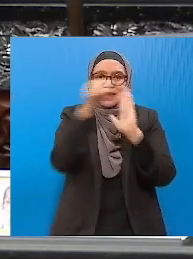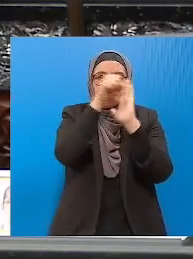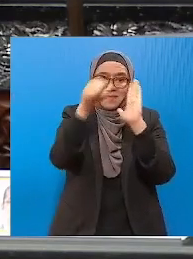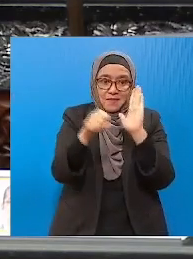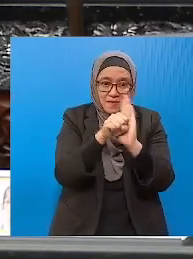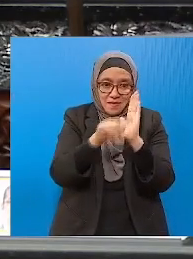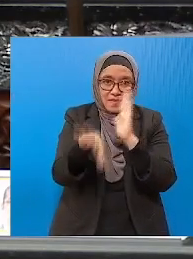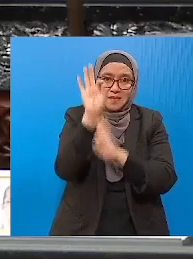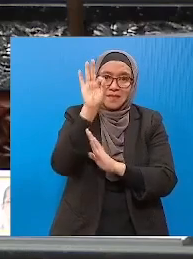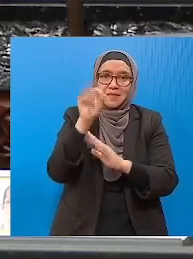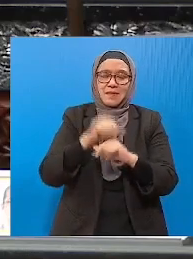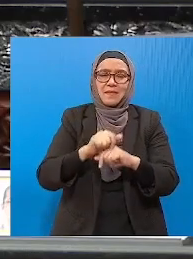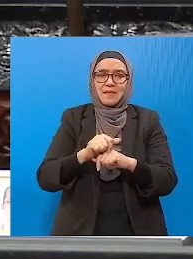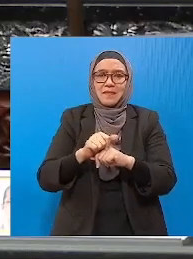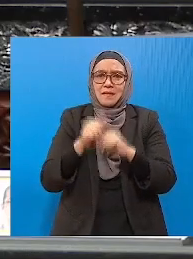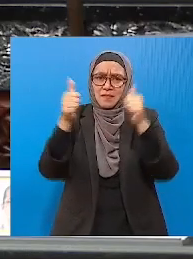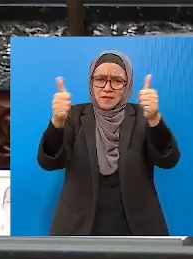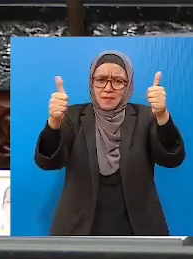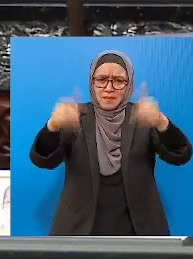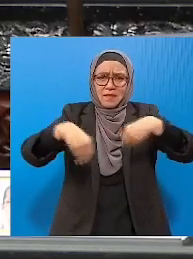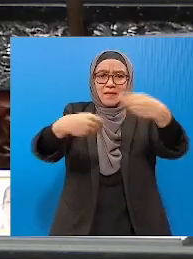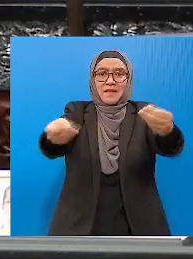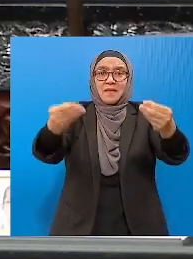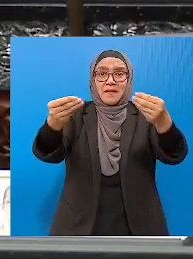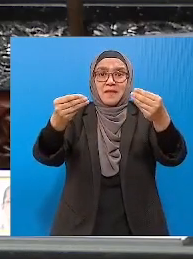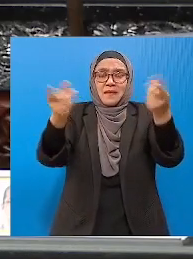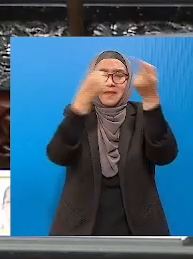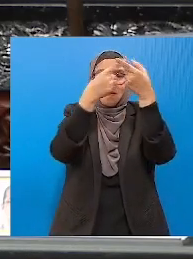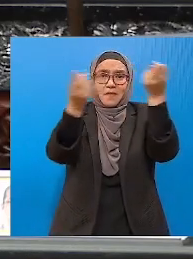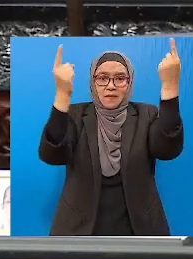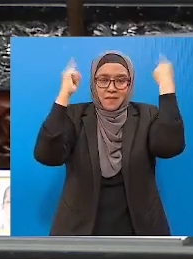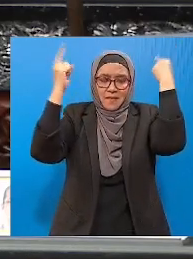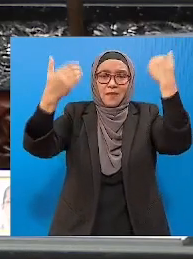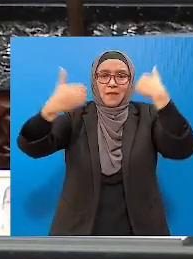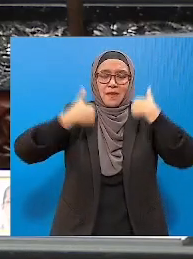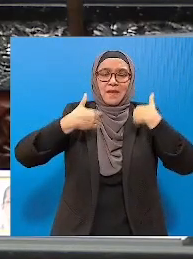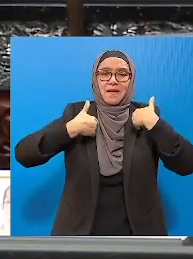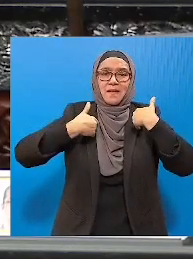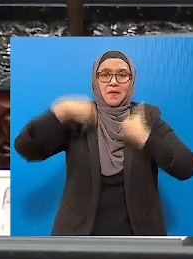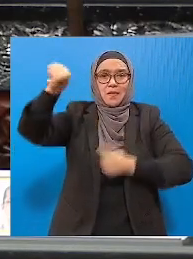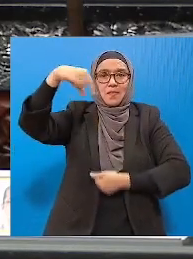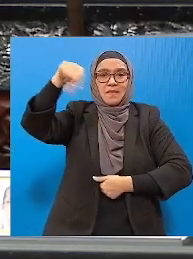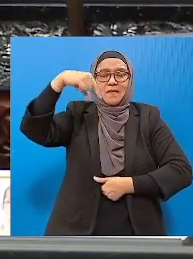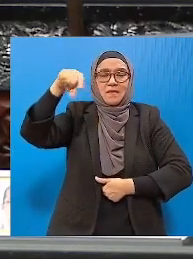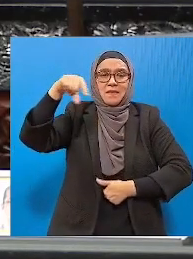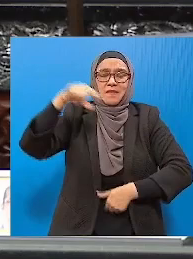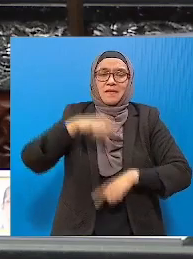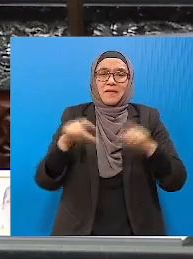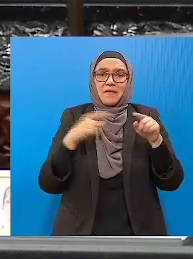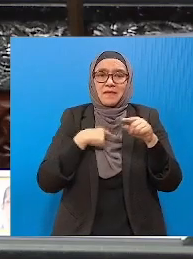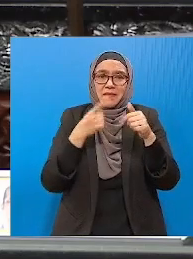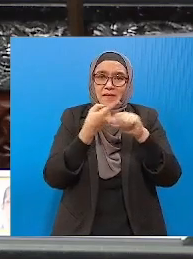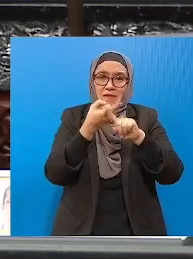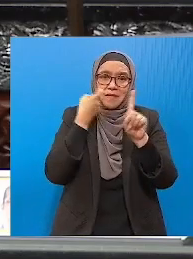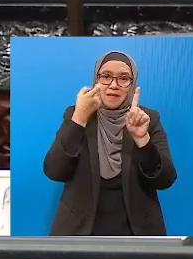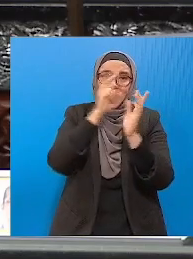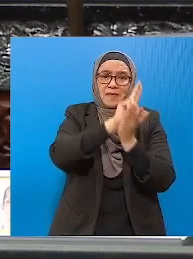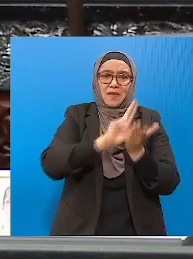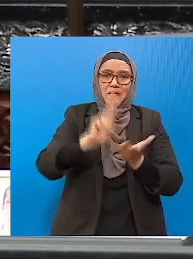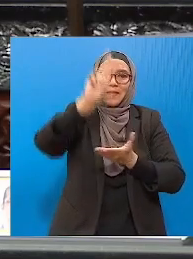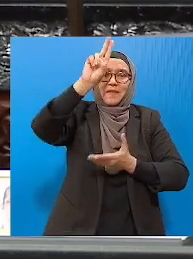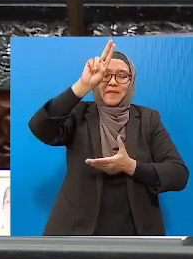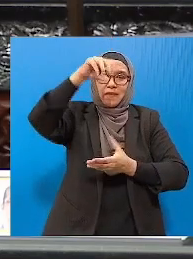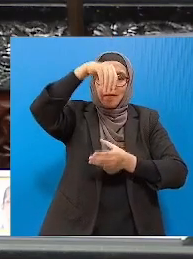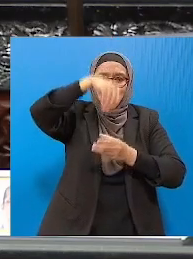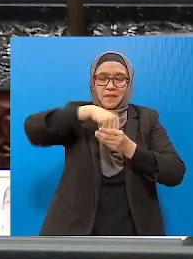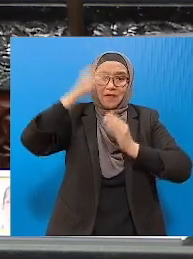keutamaan akan diberikan kepada graduan yang mempunyai kelayakan ikhtisas pendidikan daripada yunistia warm